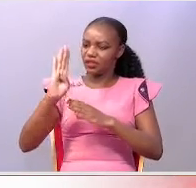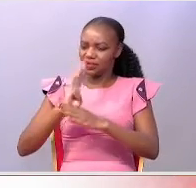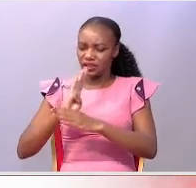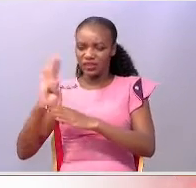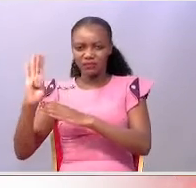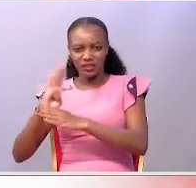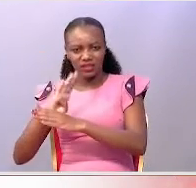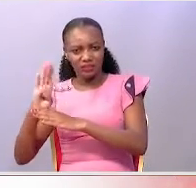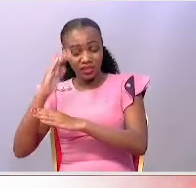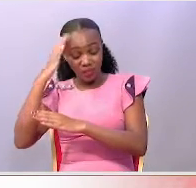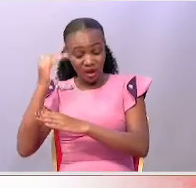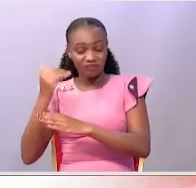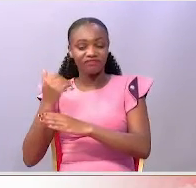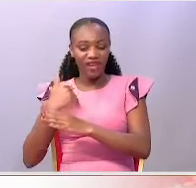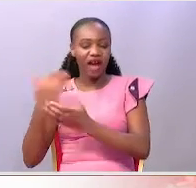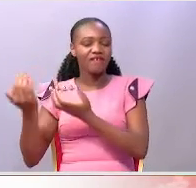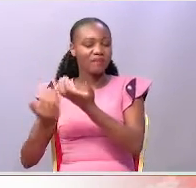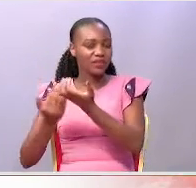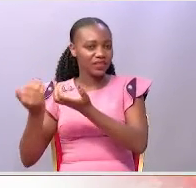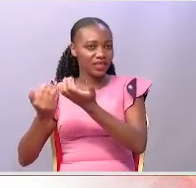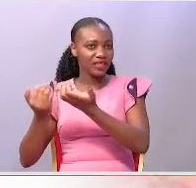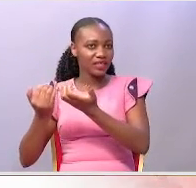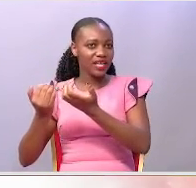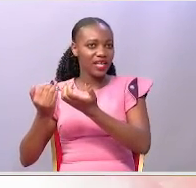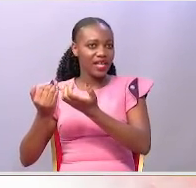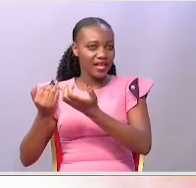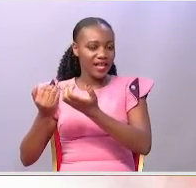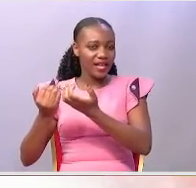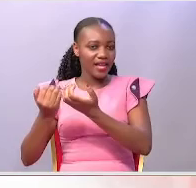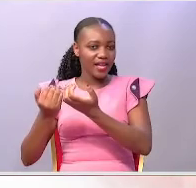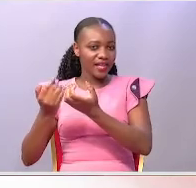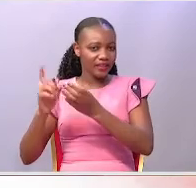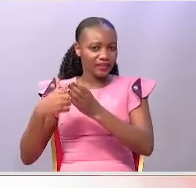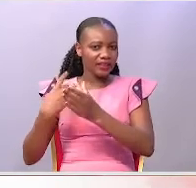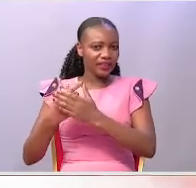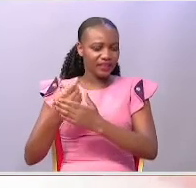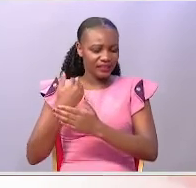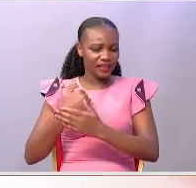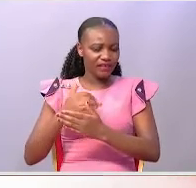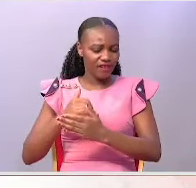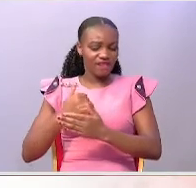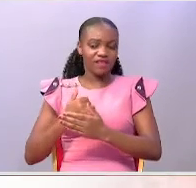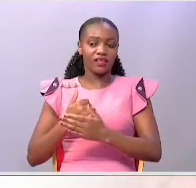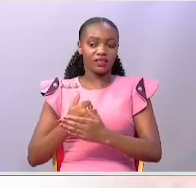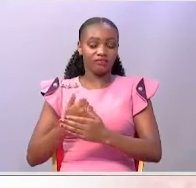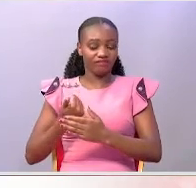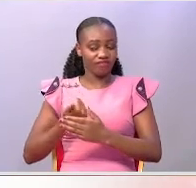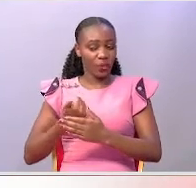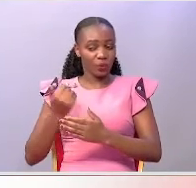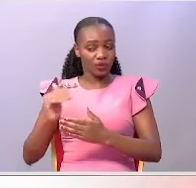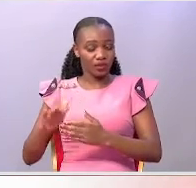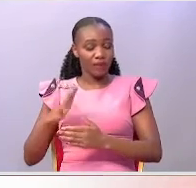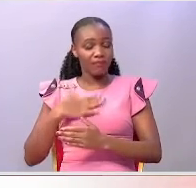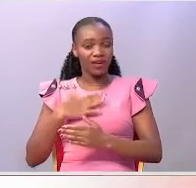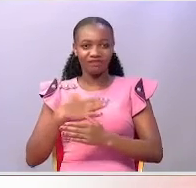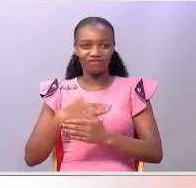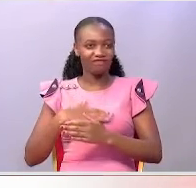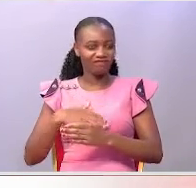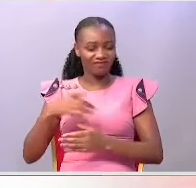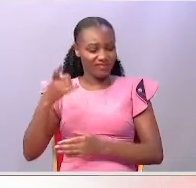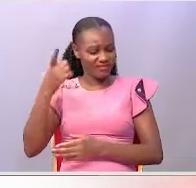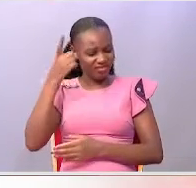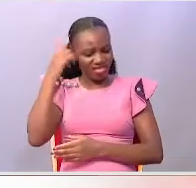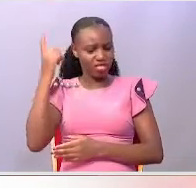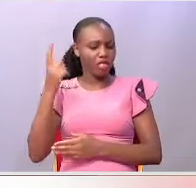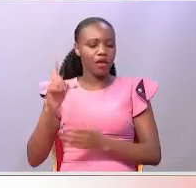nimefungua biashara. Oh, wakati ilizidi mimi niliona ni kama ako na kichwa ngumu. But alichange ile